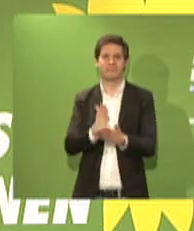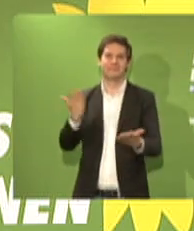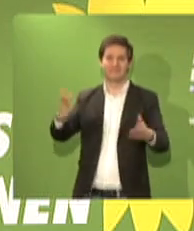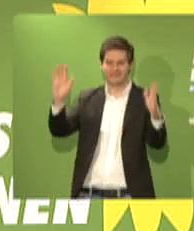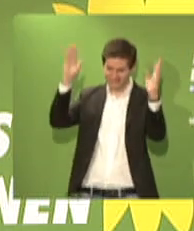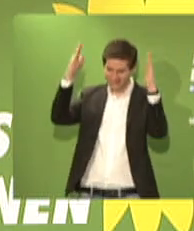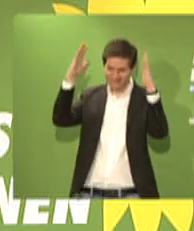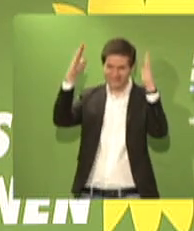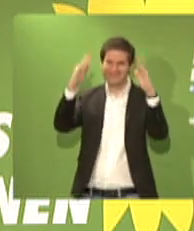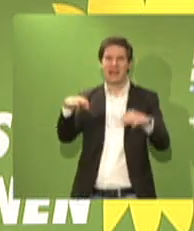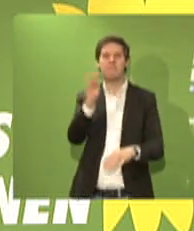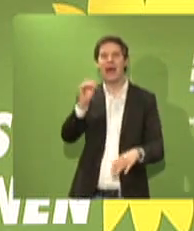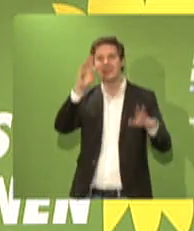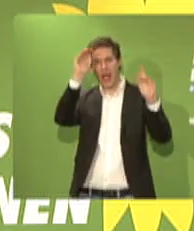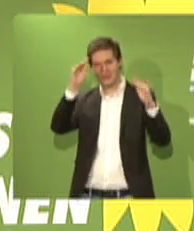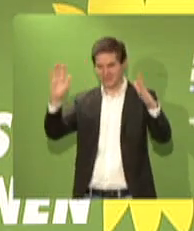Applaus für Martin Hase.